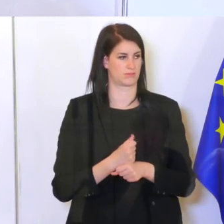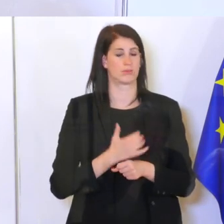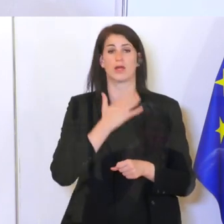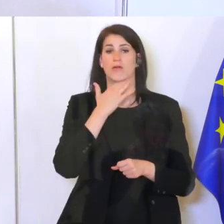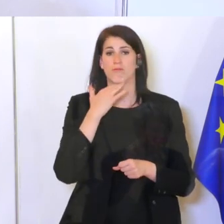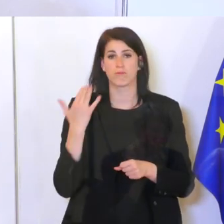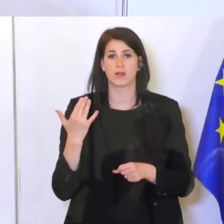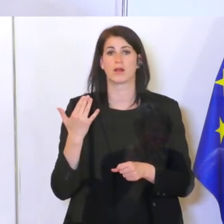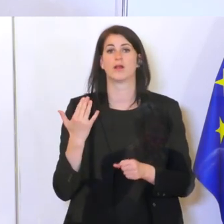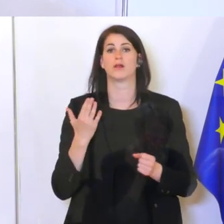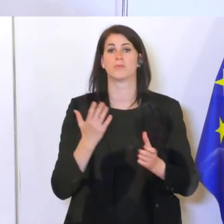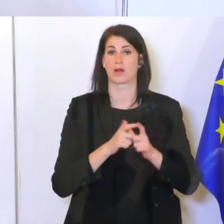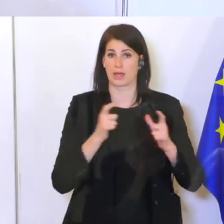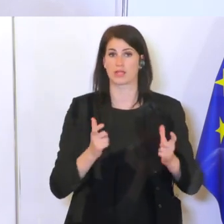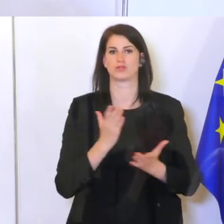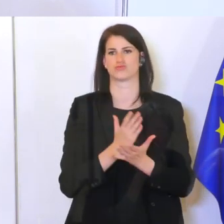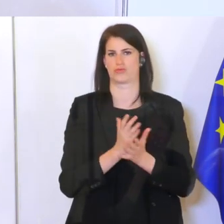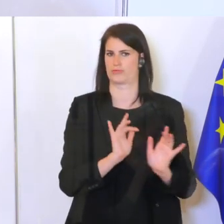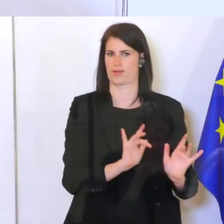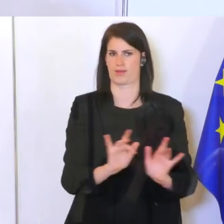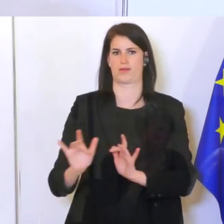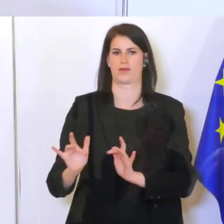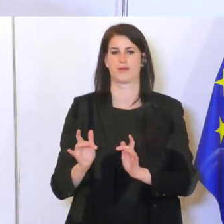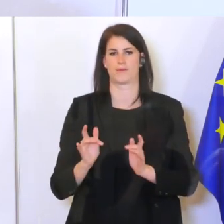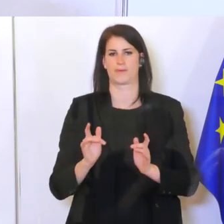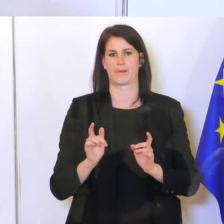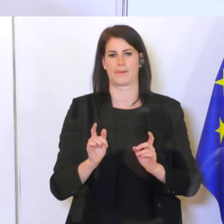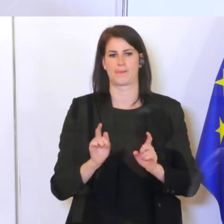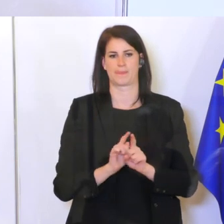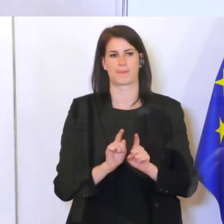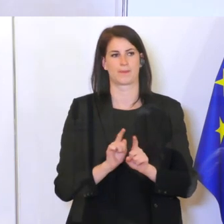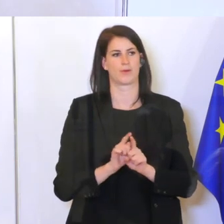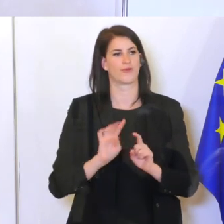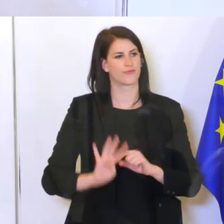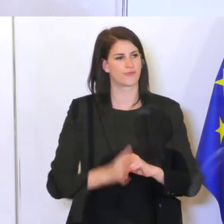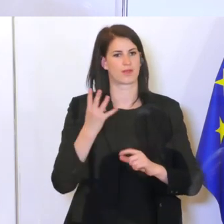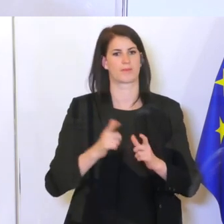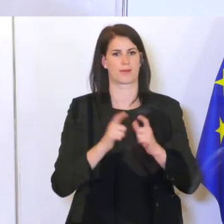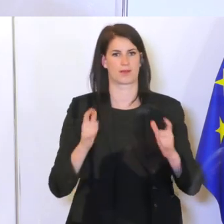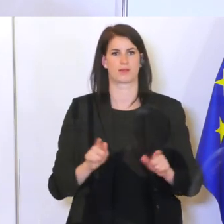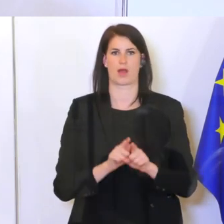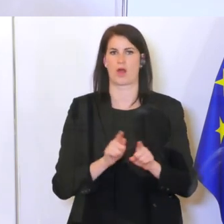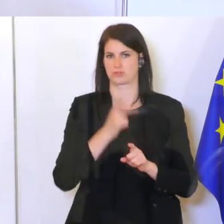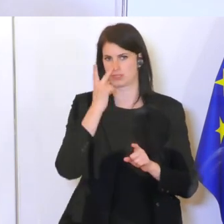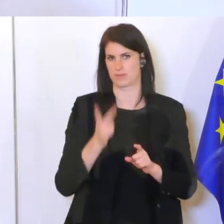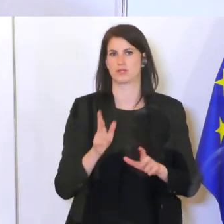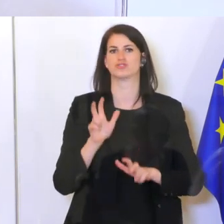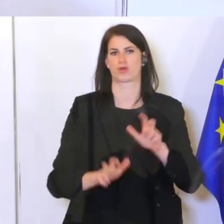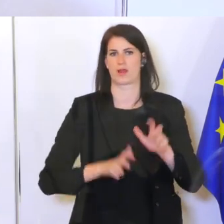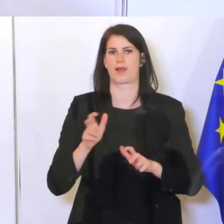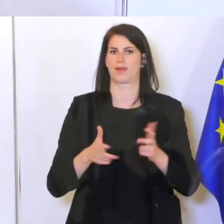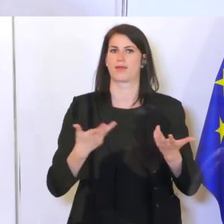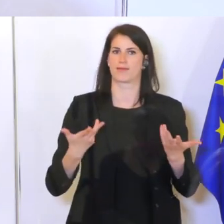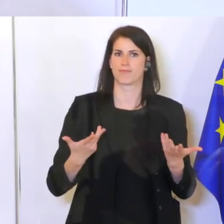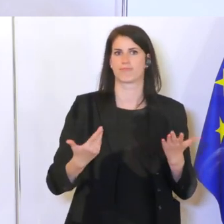Pakete sind ja schon auf den Weg gebracht worden. Einerseits das Wirtepaket, wo es ja auch um steuerliche Anreize geht, weil es hier eine spezielle Herausforderung